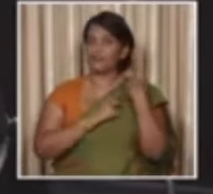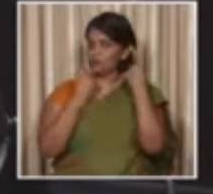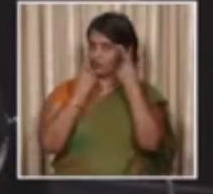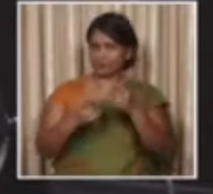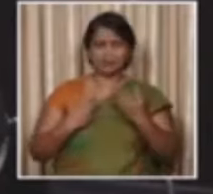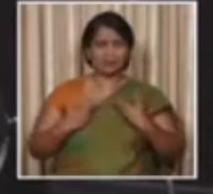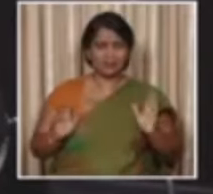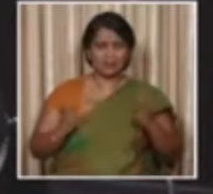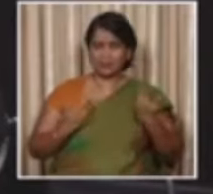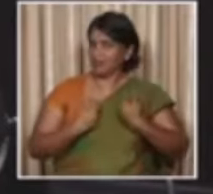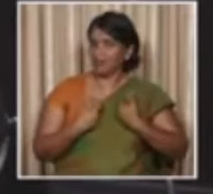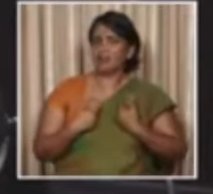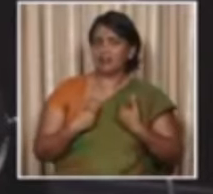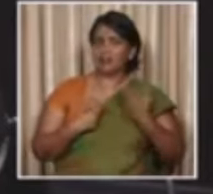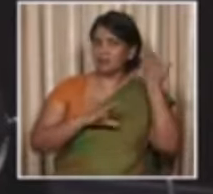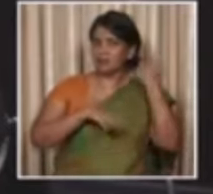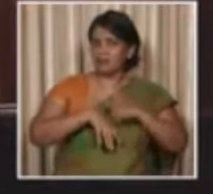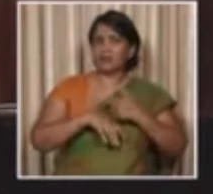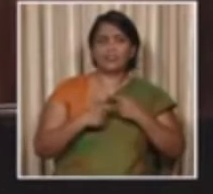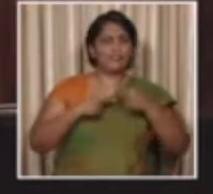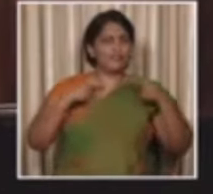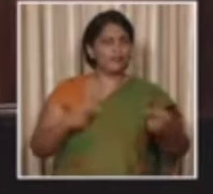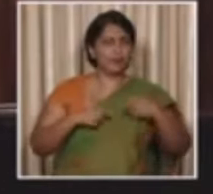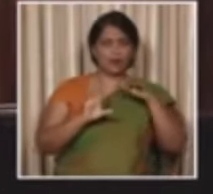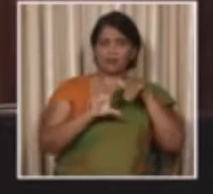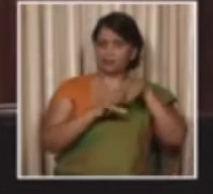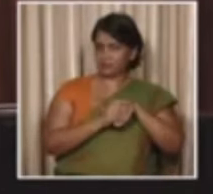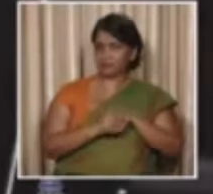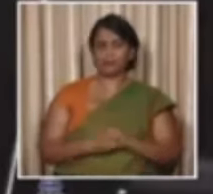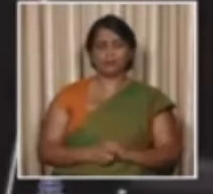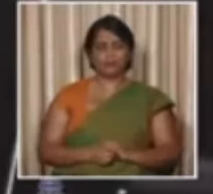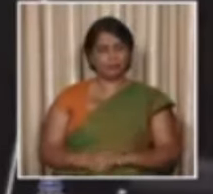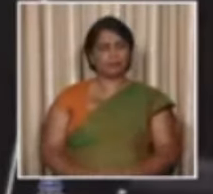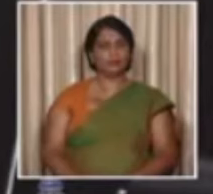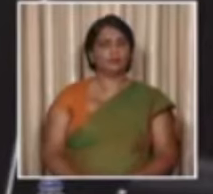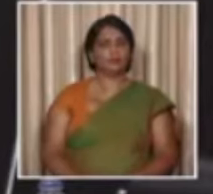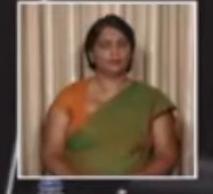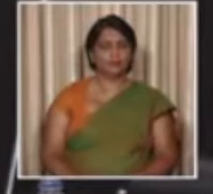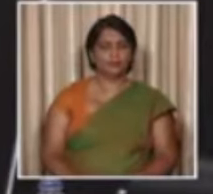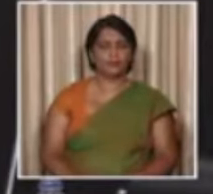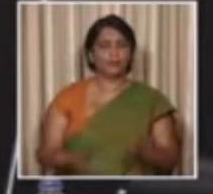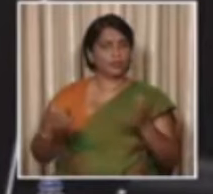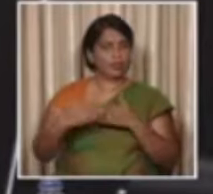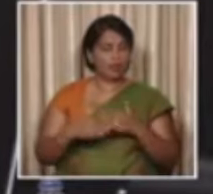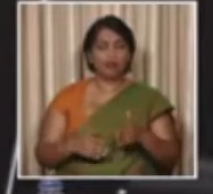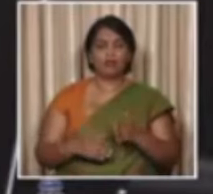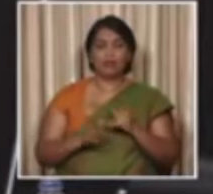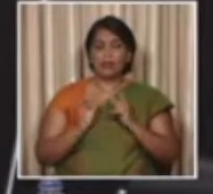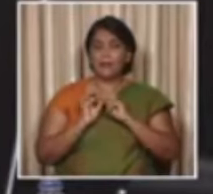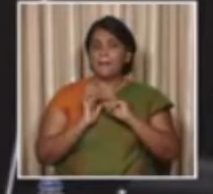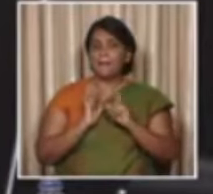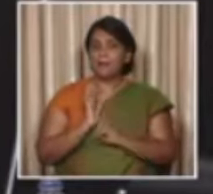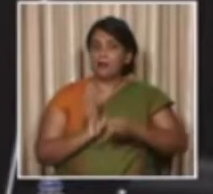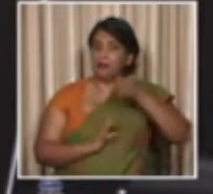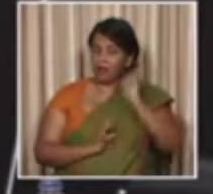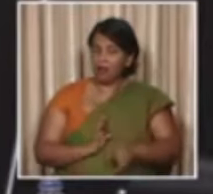opposition even at that time. Honorable Minister. ගරු සභාපතිනි මම කැබිනට් එකේ හිටියා. කැබිනට් එකෙන් හරි පනත් කෙටුම්පත